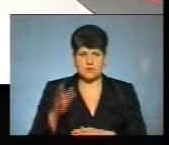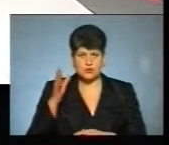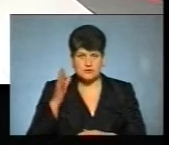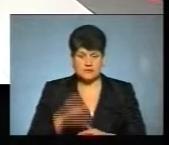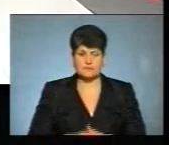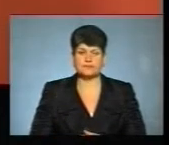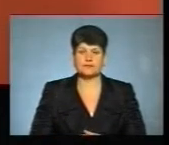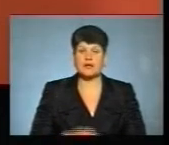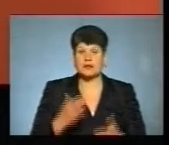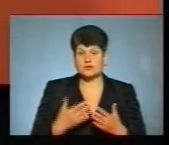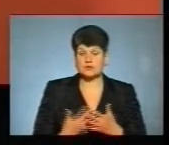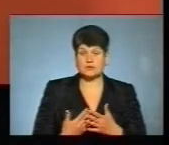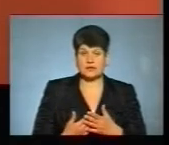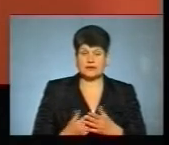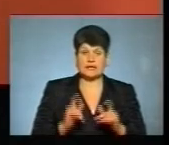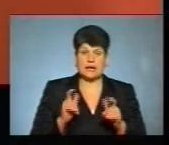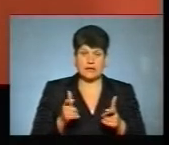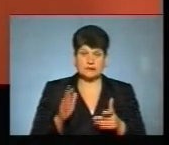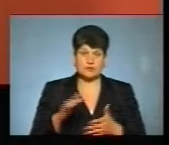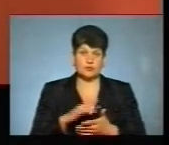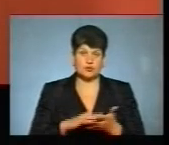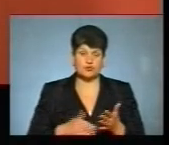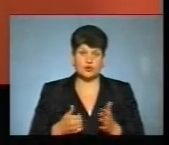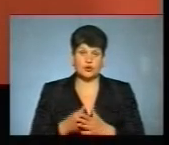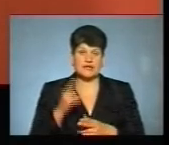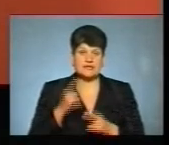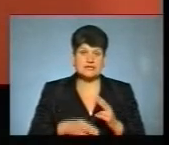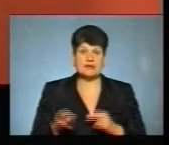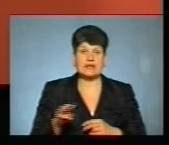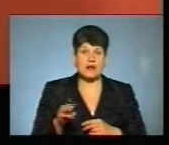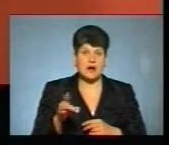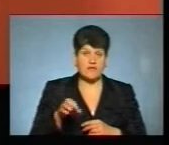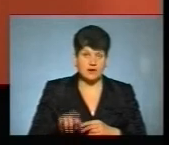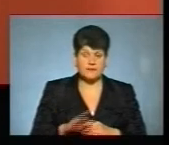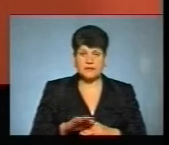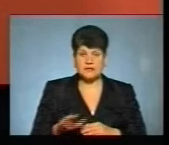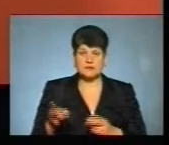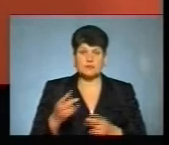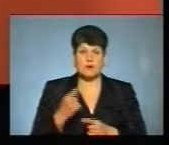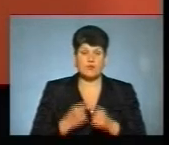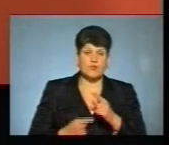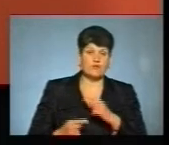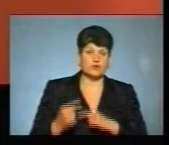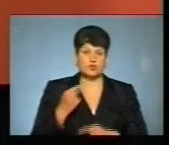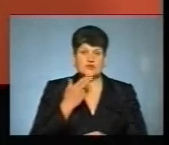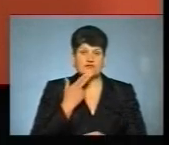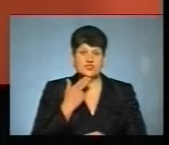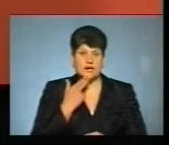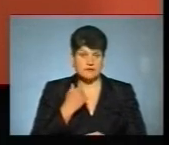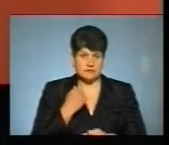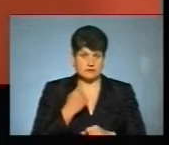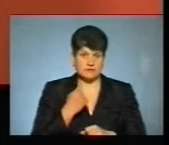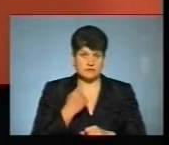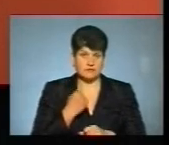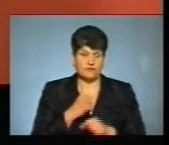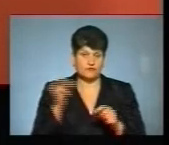Якщо, для прикладу, карантин триватиме до кінця травня, а дітям доведеться повернутися вже, відповідно, аж в червні за свої